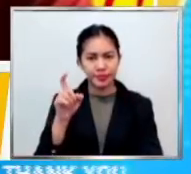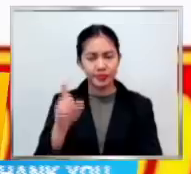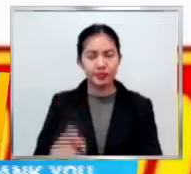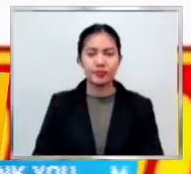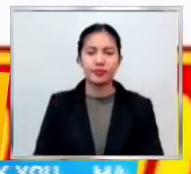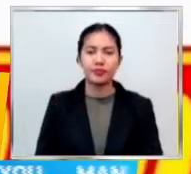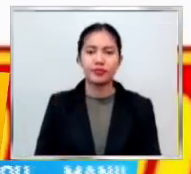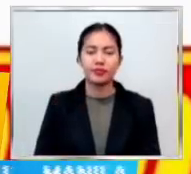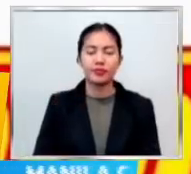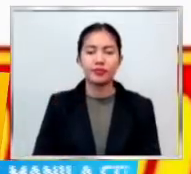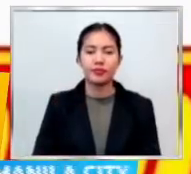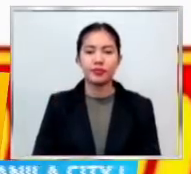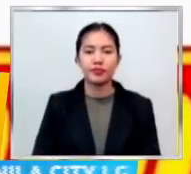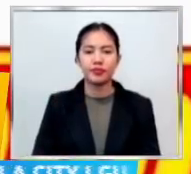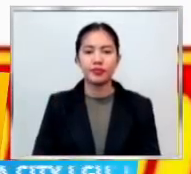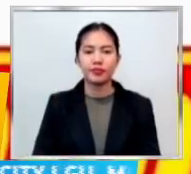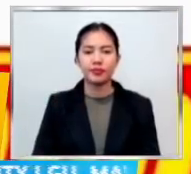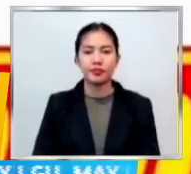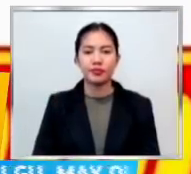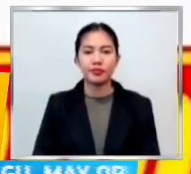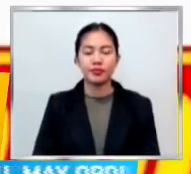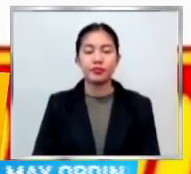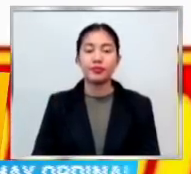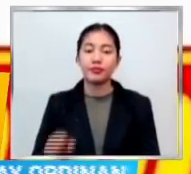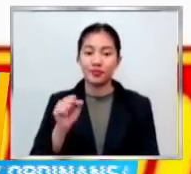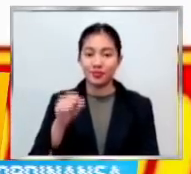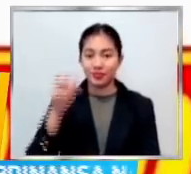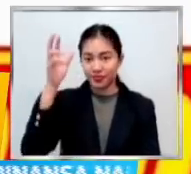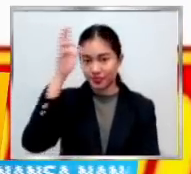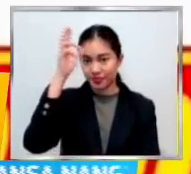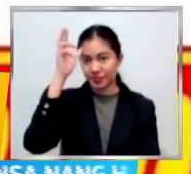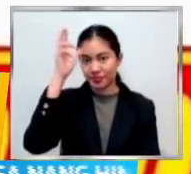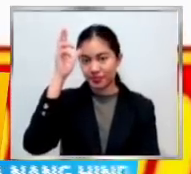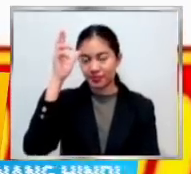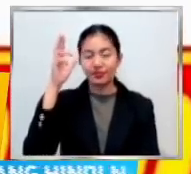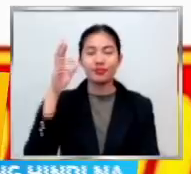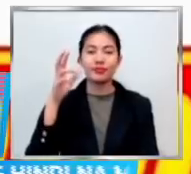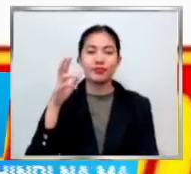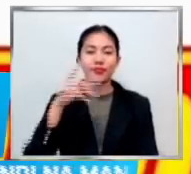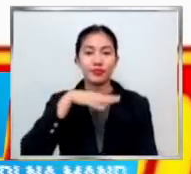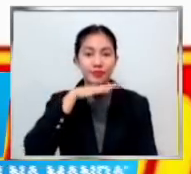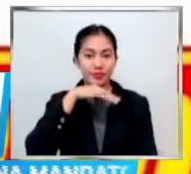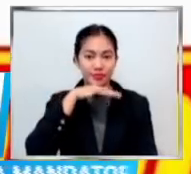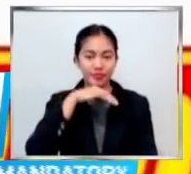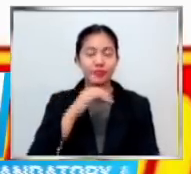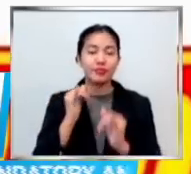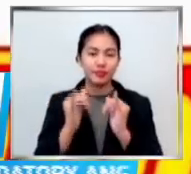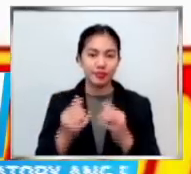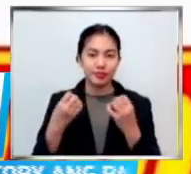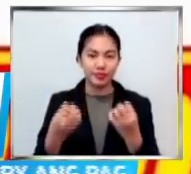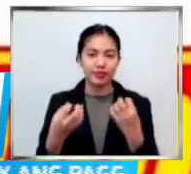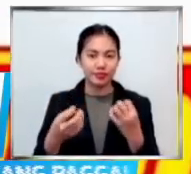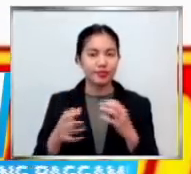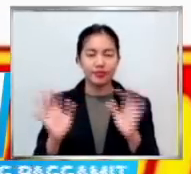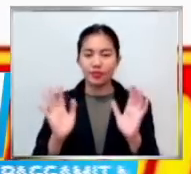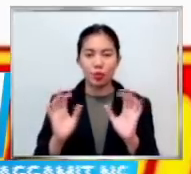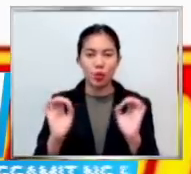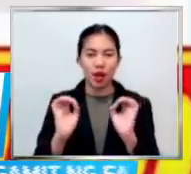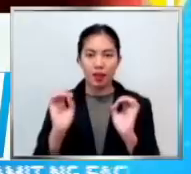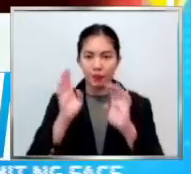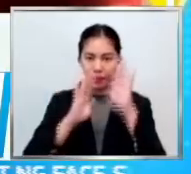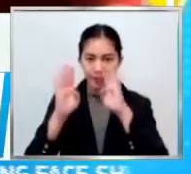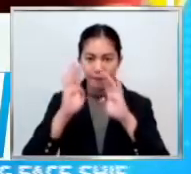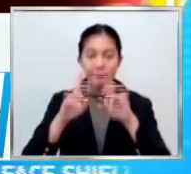Yeah, Rafi, yung stocks ng manok at baboy, marami naman, no? Walang problema. Pero yung presyo